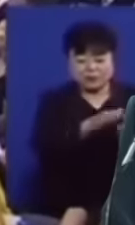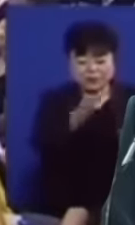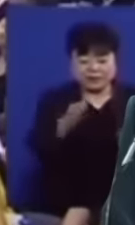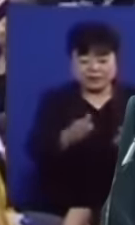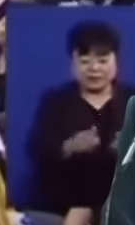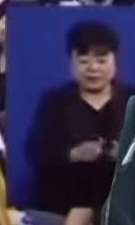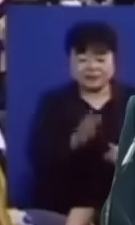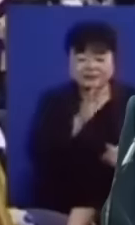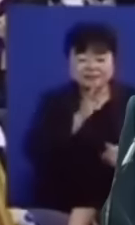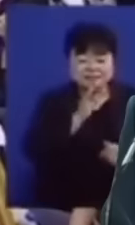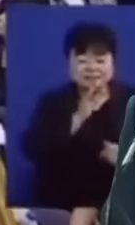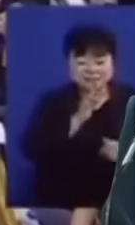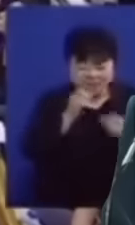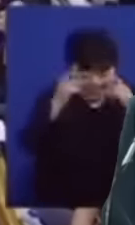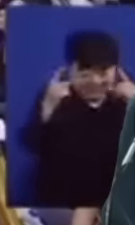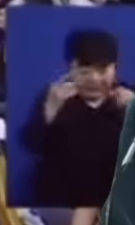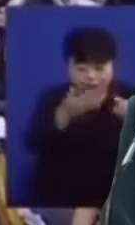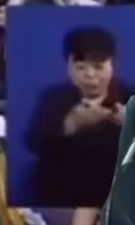우리에게 이 진리를 깨달아주므로